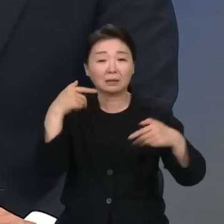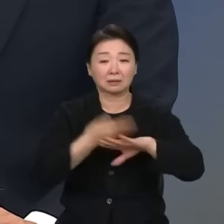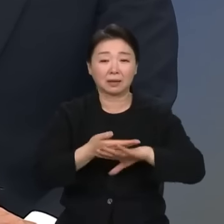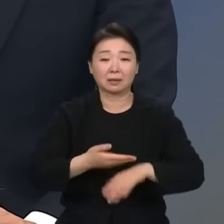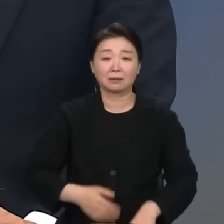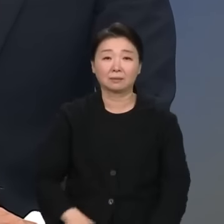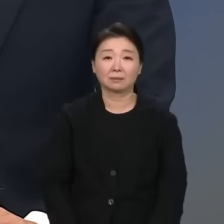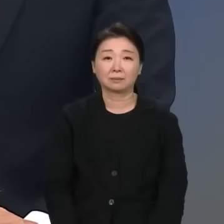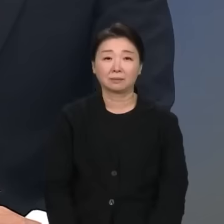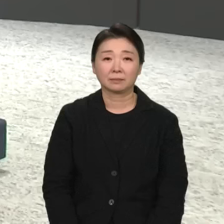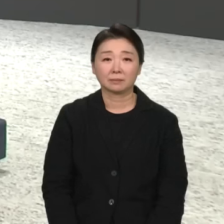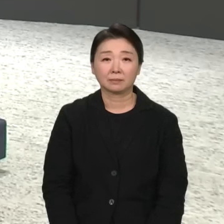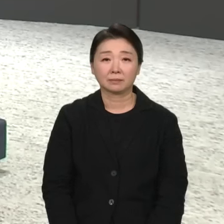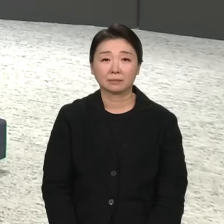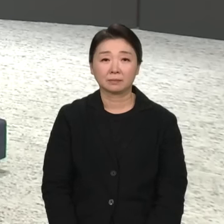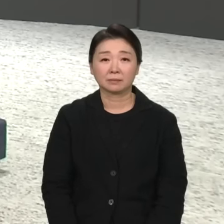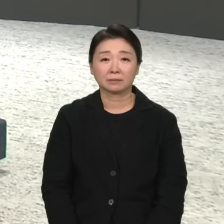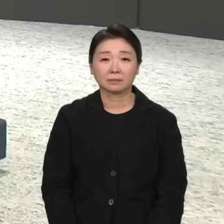기자입니다.